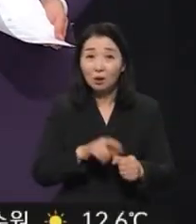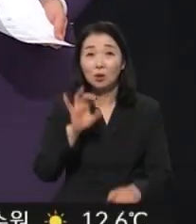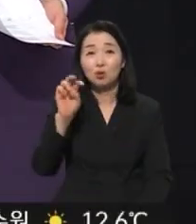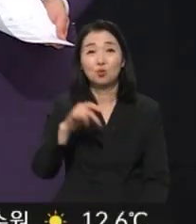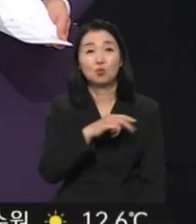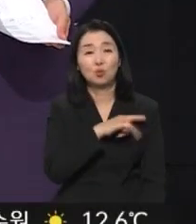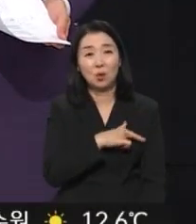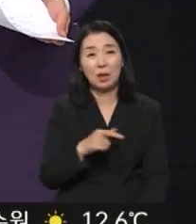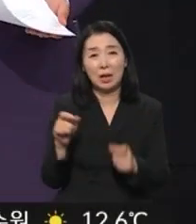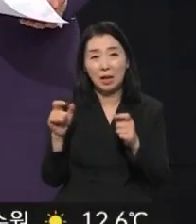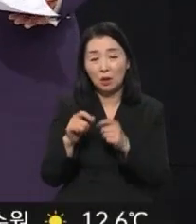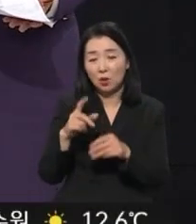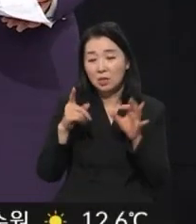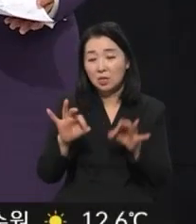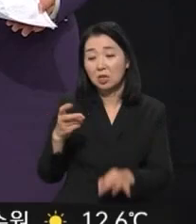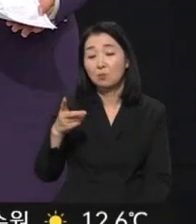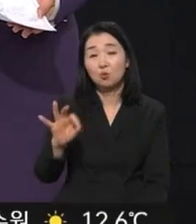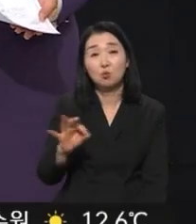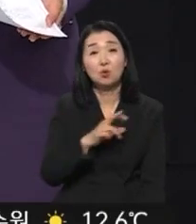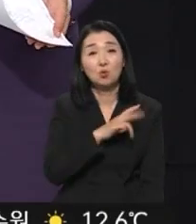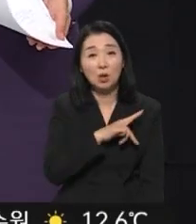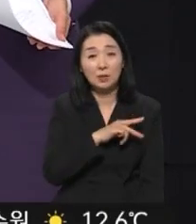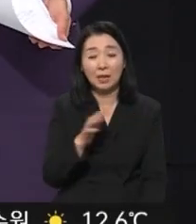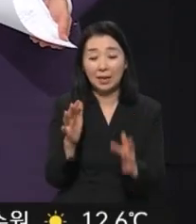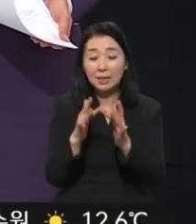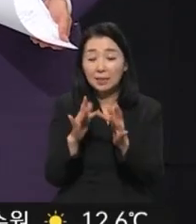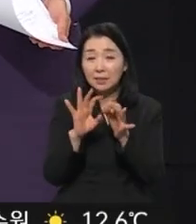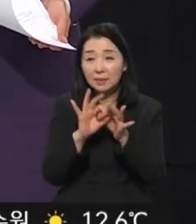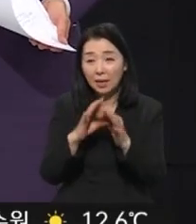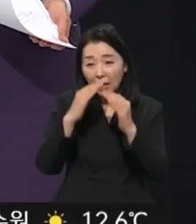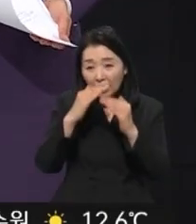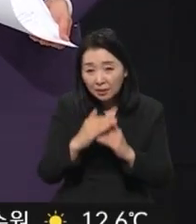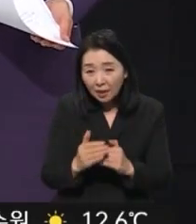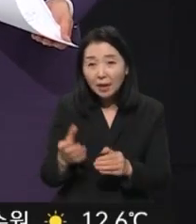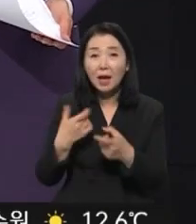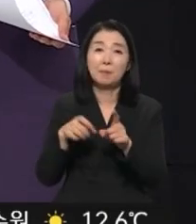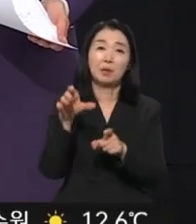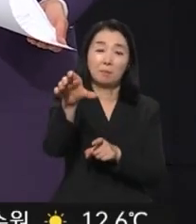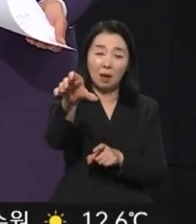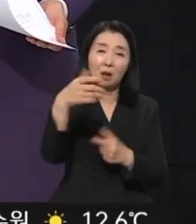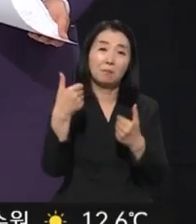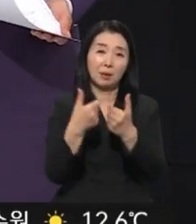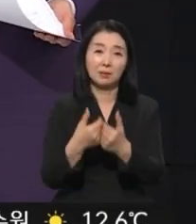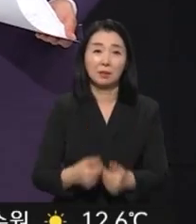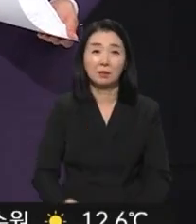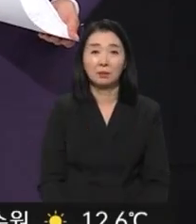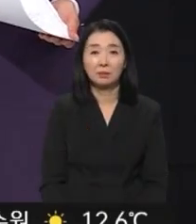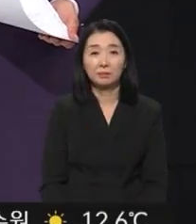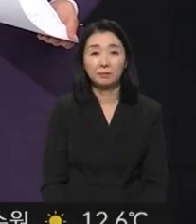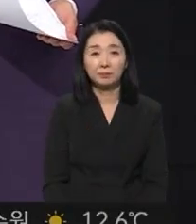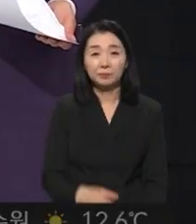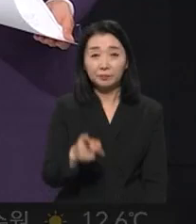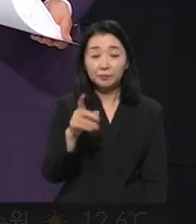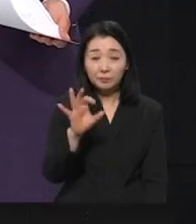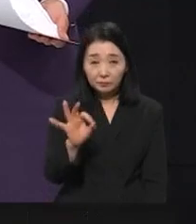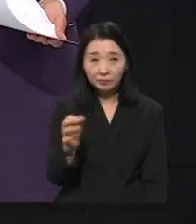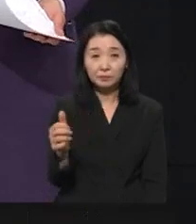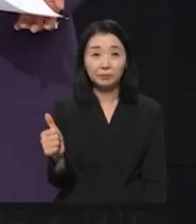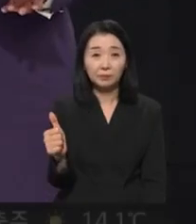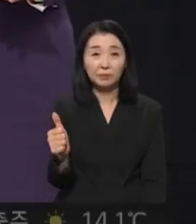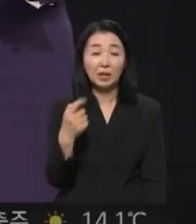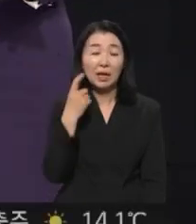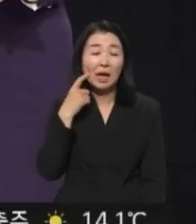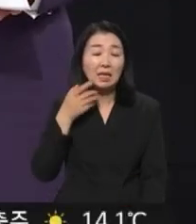전 의원과 가까운 김웅 의원은 자신의 SNS에 해당 기사를 공유하면서 반발했는데요. 하지만 정진석